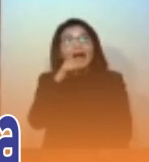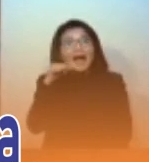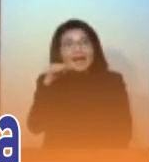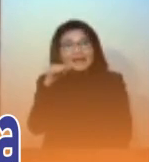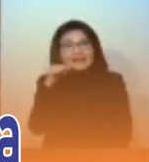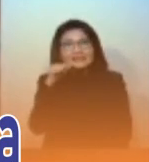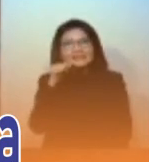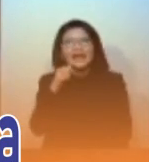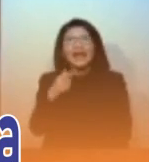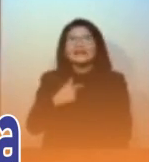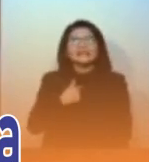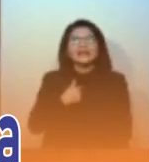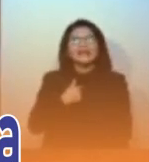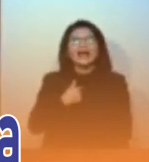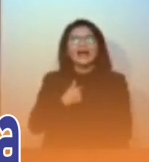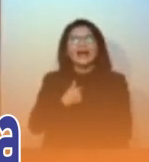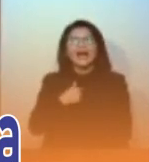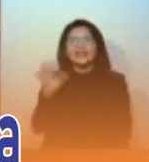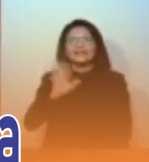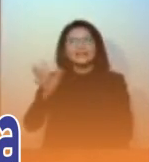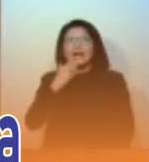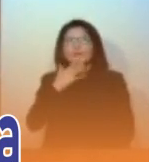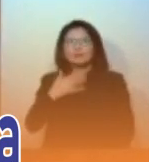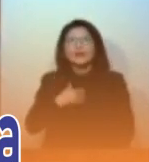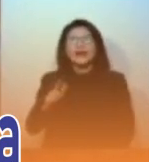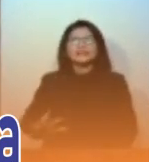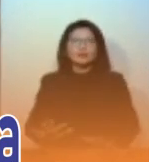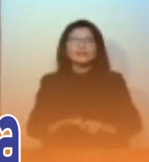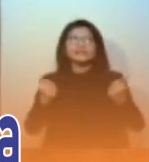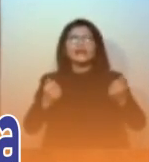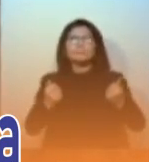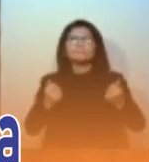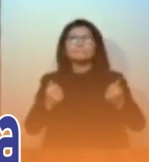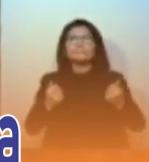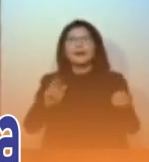Mas Anies, saya tidak punya apa-apa. Saya sudah siap mati untuk negara ini.